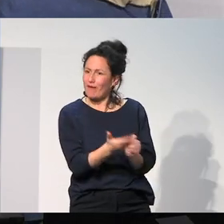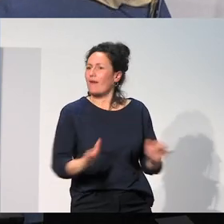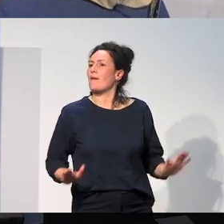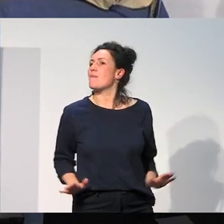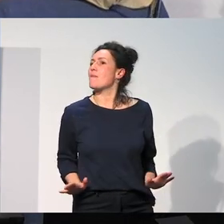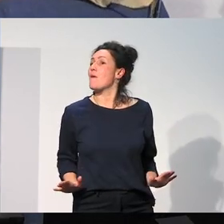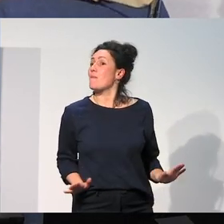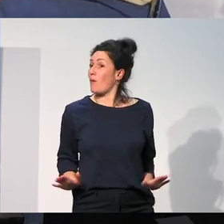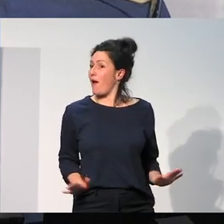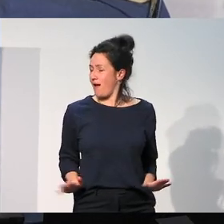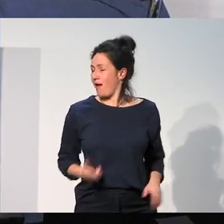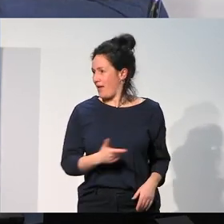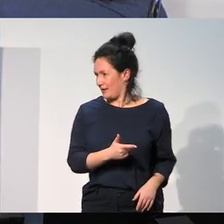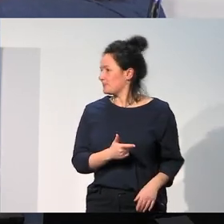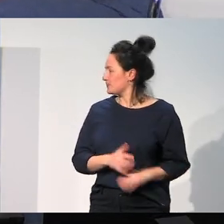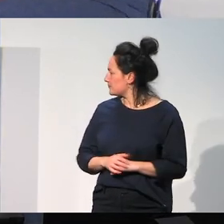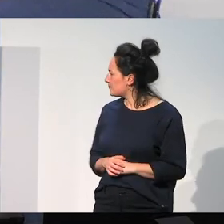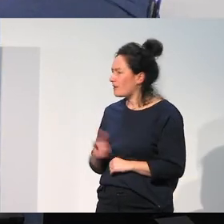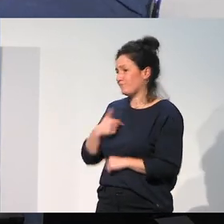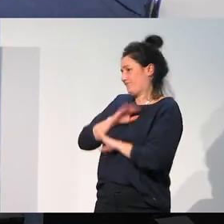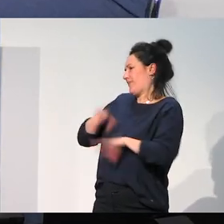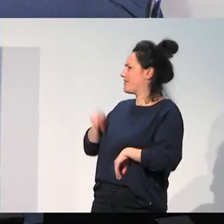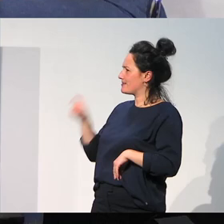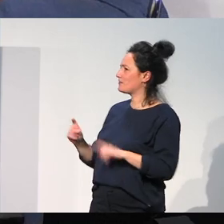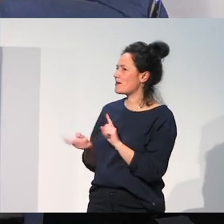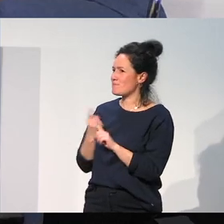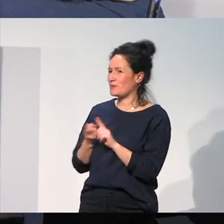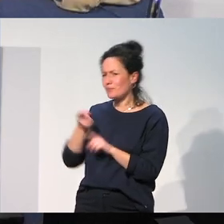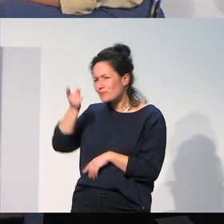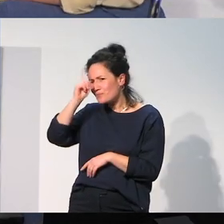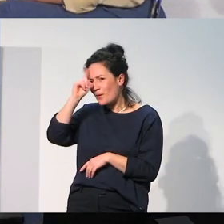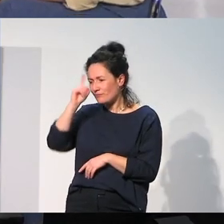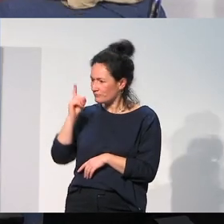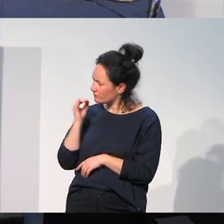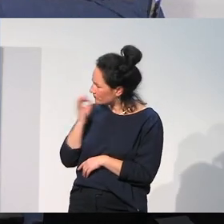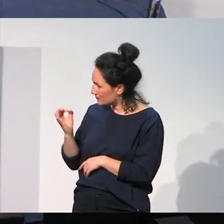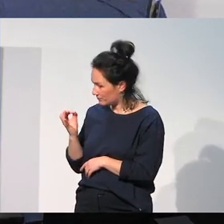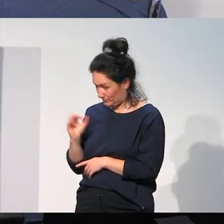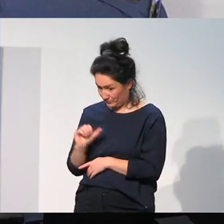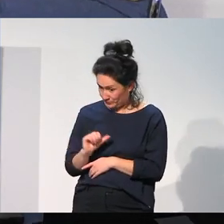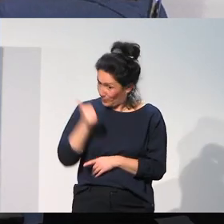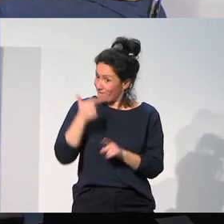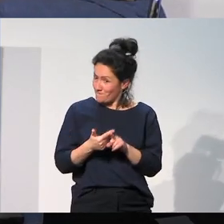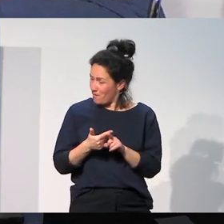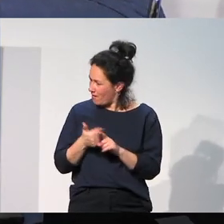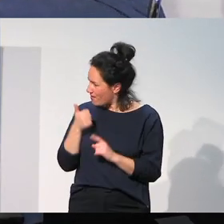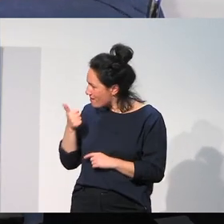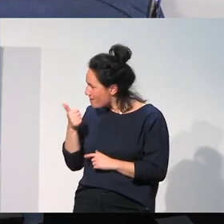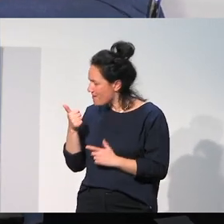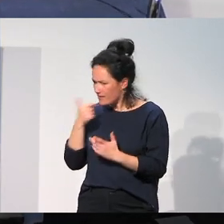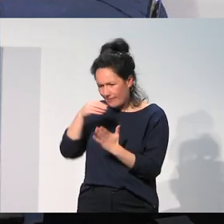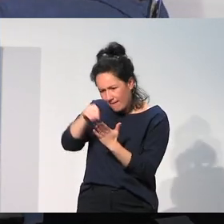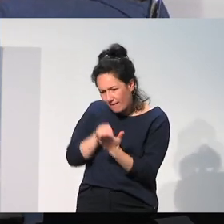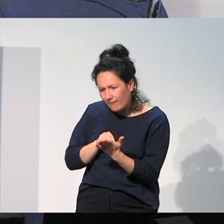ça sera ma dernière question, qui est peut-être pour moi la plus importante, parce que finalement je disais que c'est la première fois que vous écrivez sur le rapport entre un